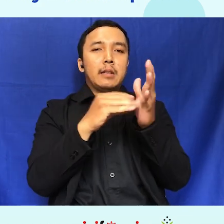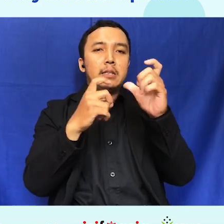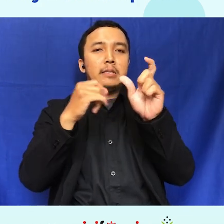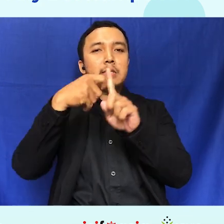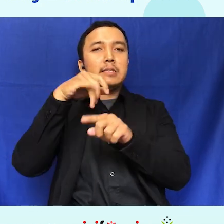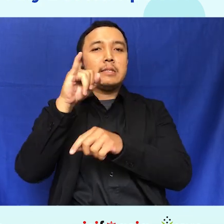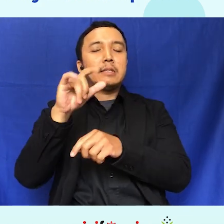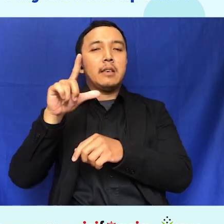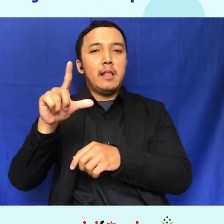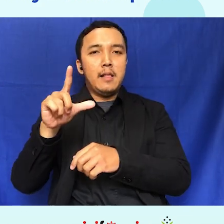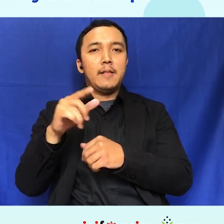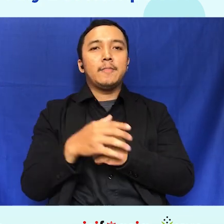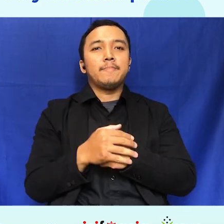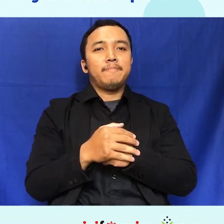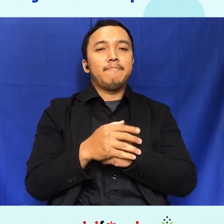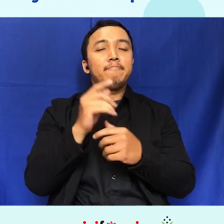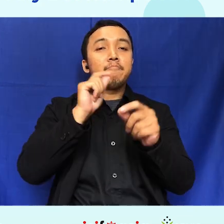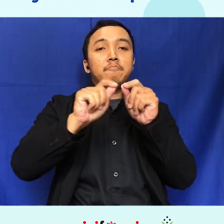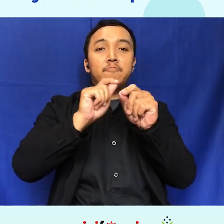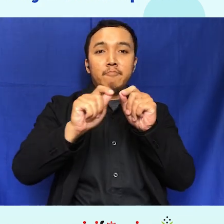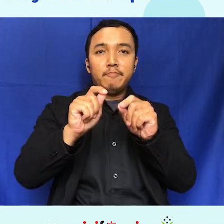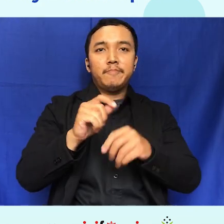memperbaikinya.